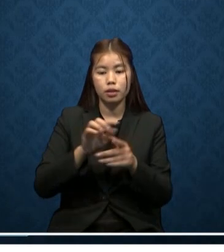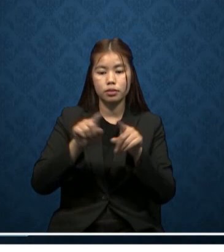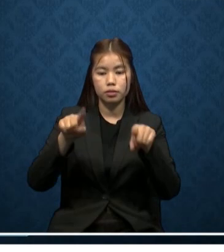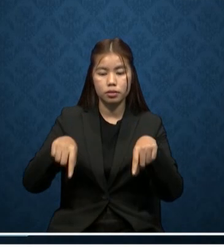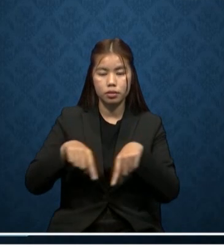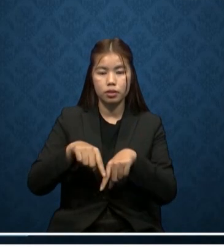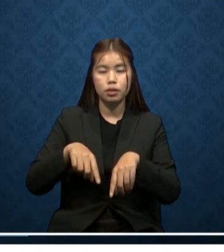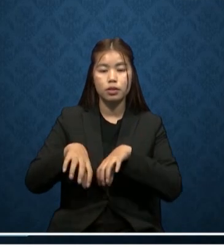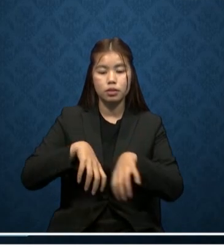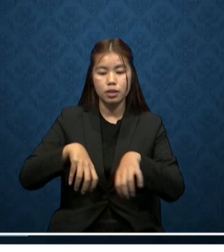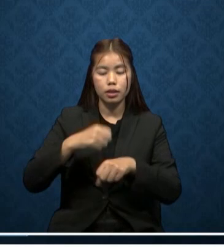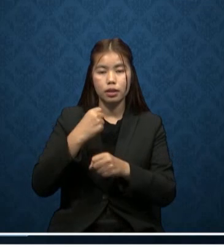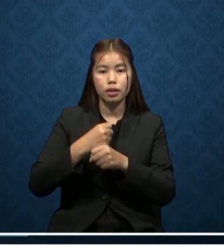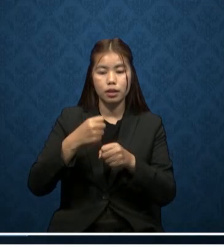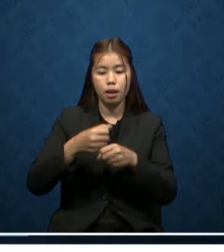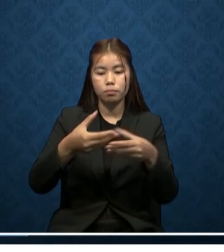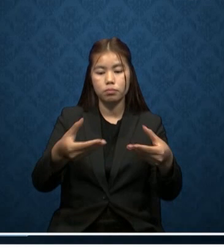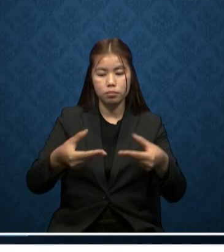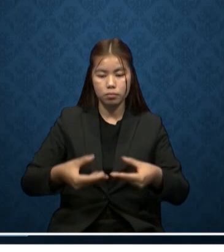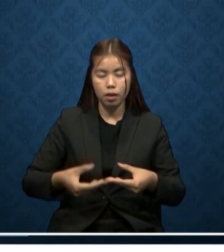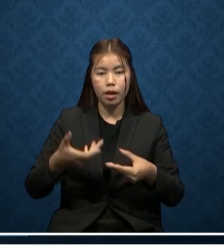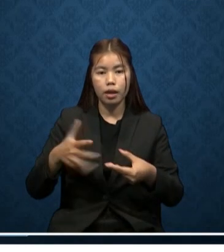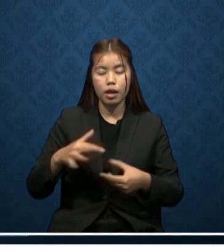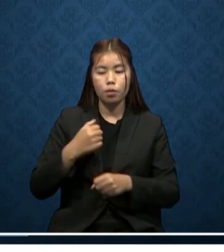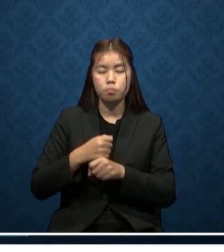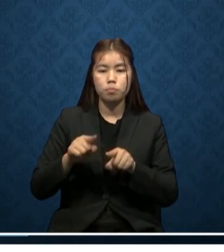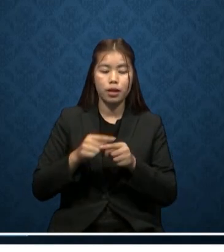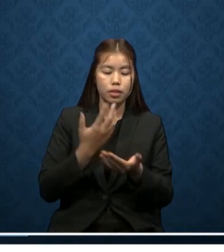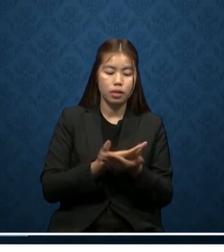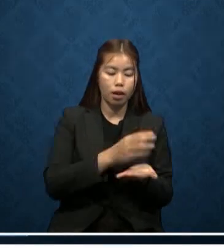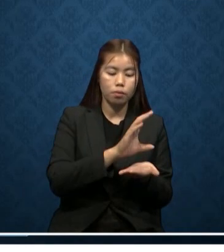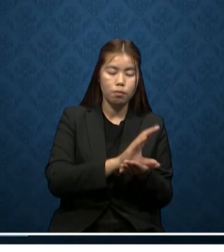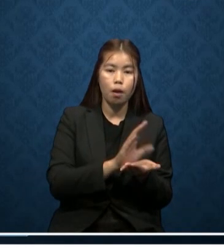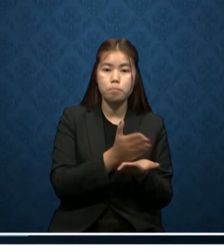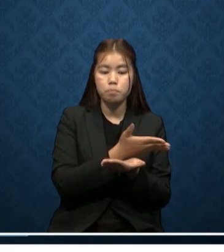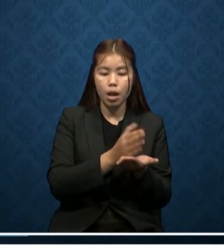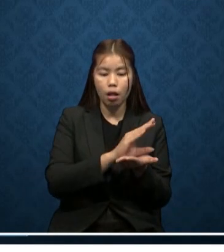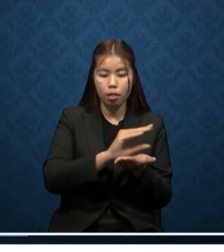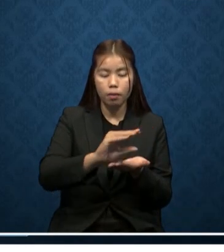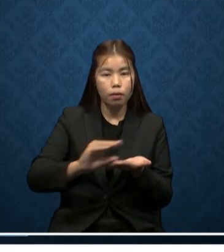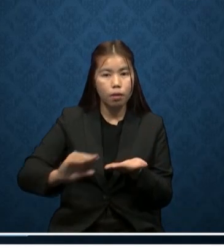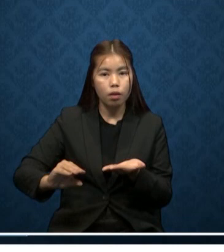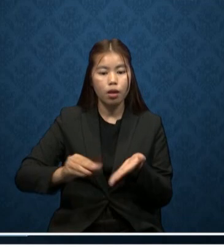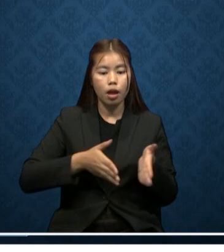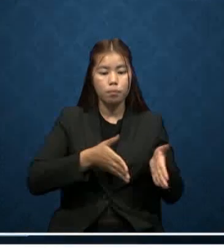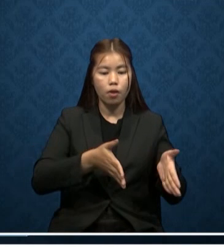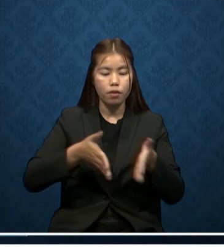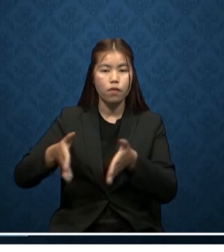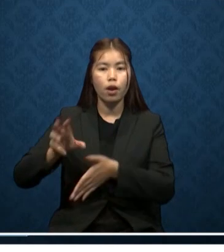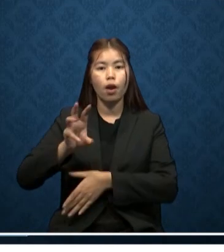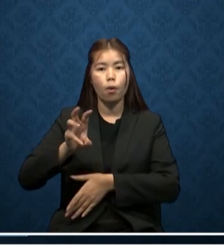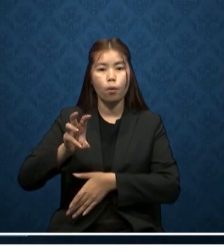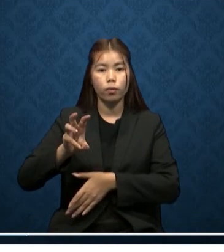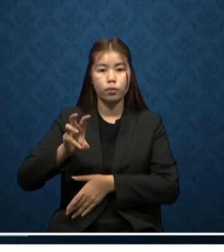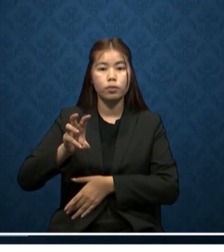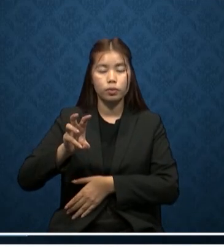ประมาณได้จัดทำขึ้นก็คือเอากรอบวงเงินทั้งหมดแล้วไปแบ่งให้อยู่ภายใต้ยุทธศาสตร์ 6ด้านกับ 1รายการ